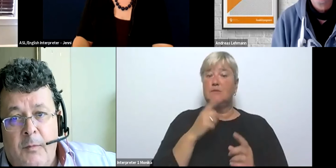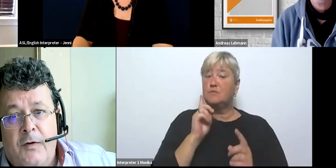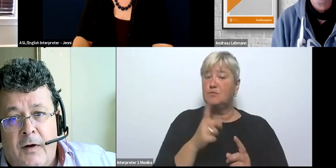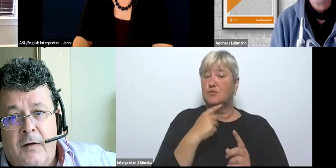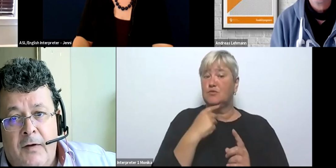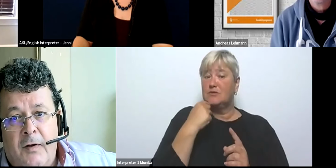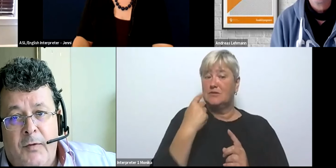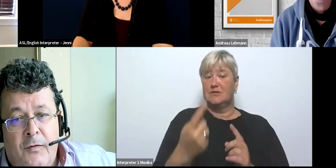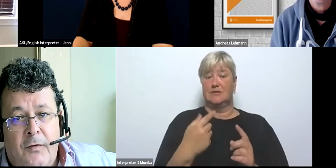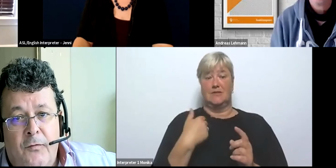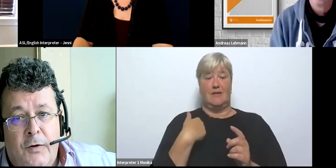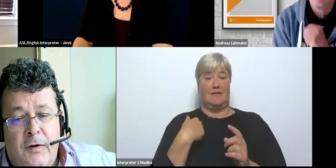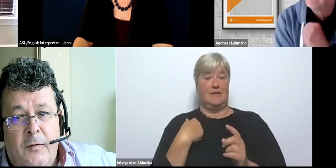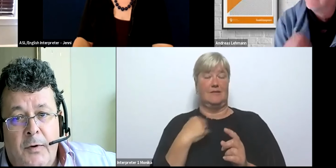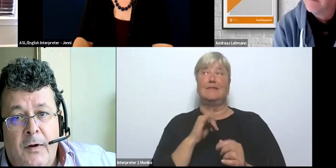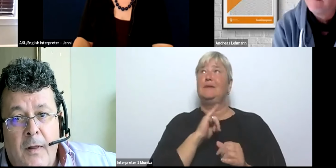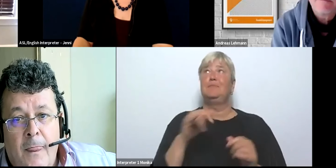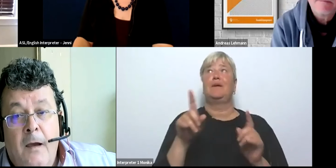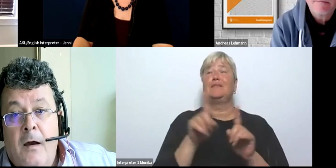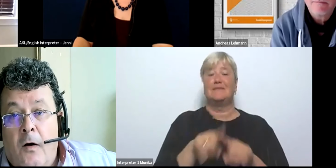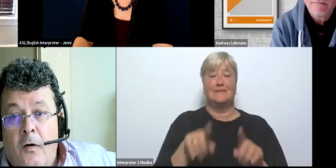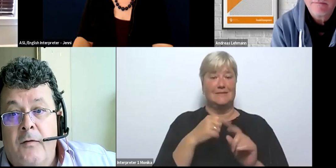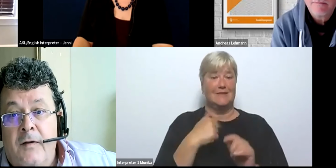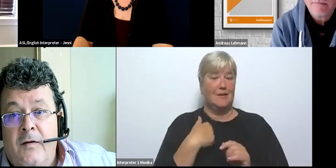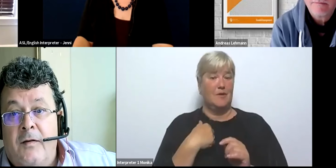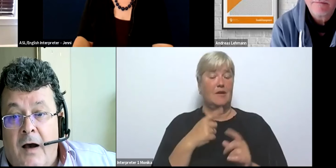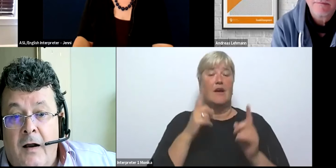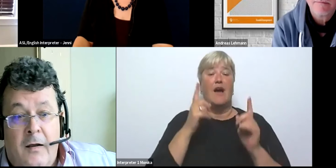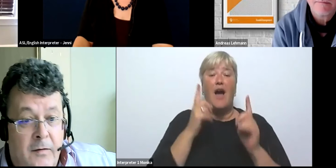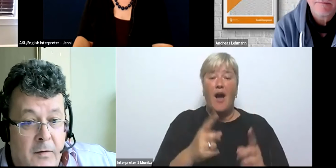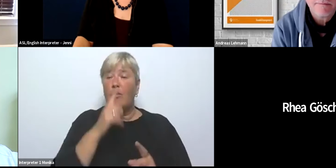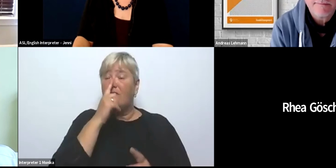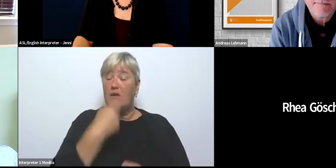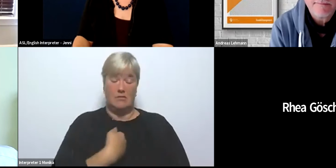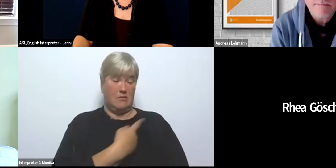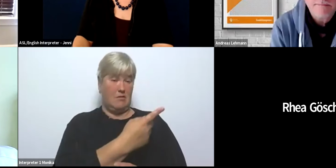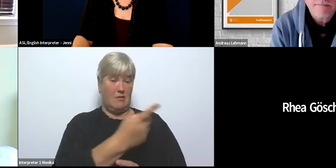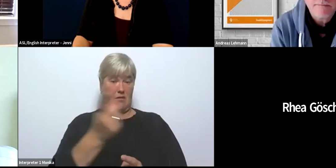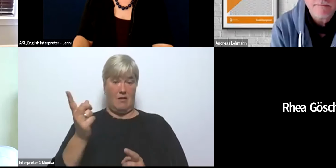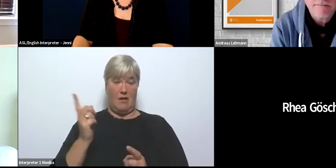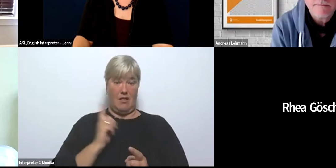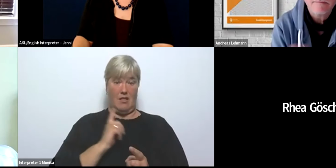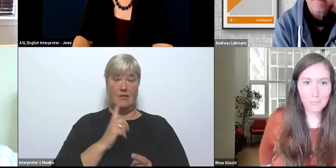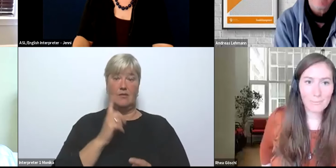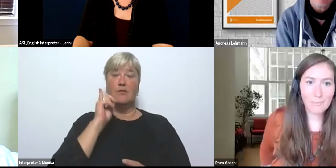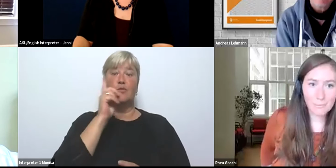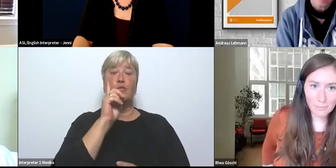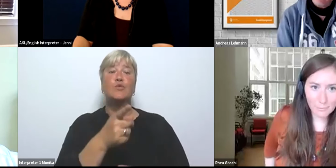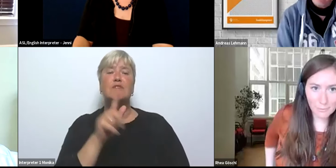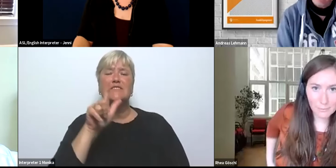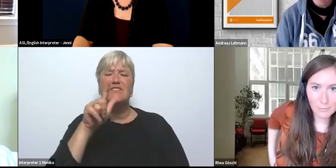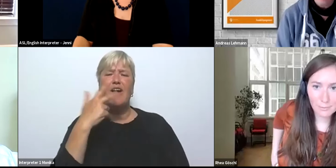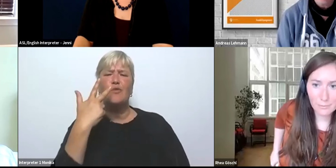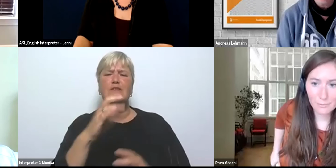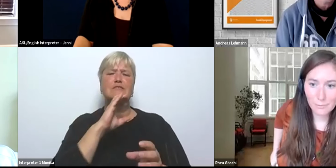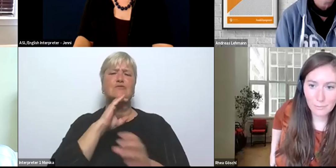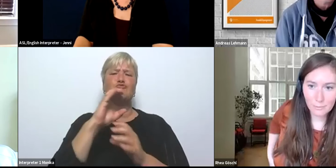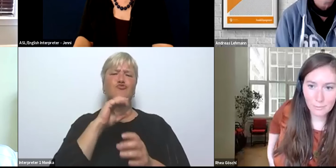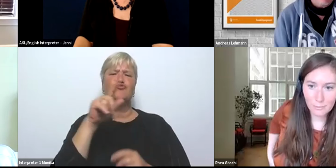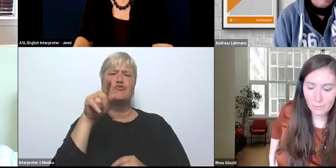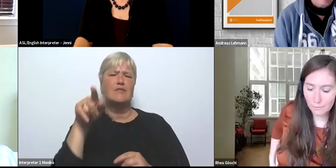den ich immer sage, wenn ich bei solchen Vorträgen bin. Auch wenn Sie es alle, und zwar alle 132, die jetzt im Chat sind oder die jetzt